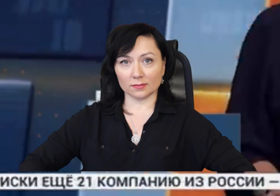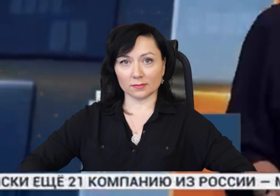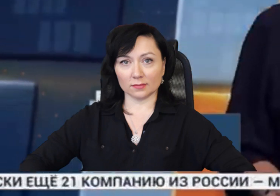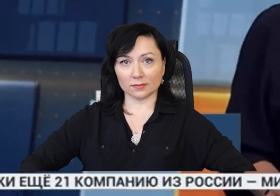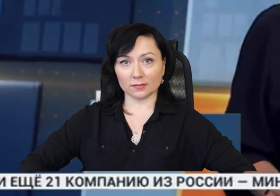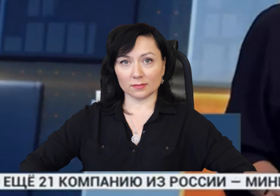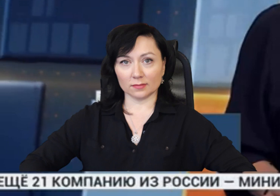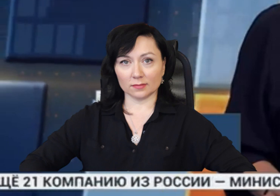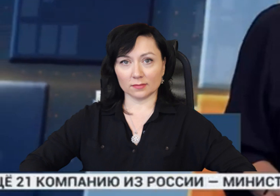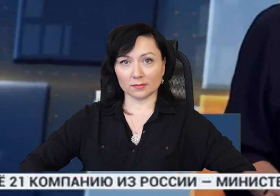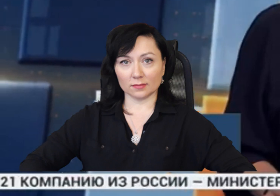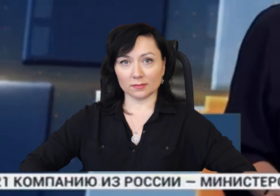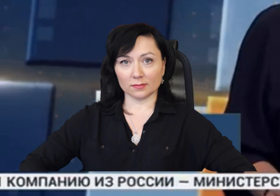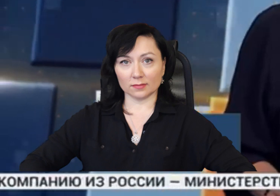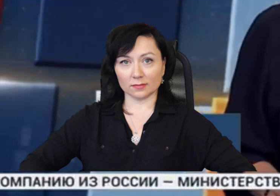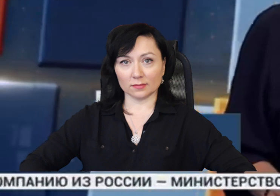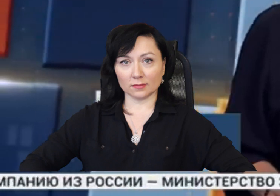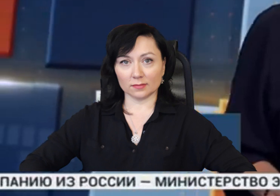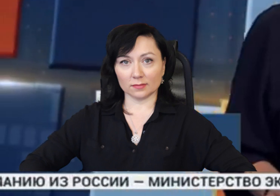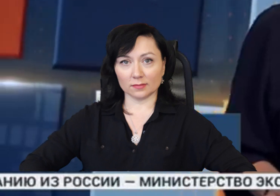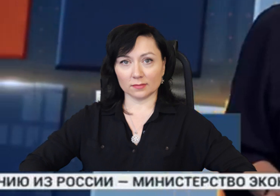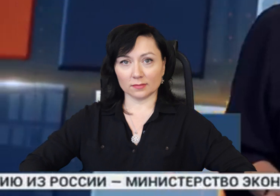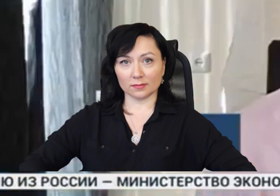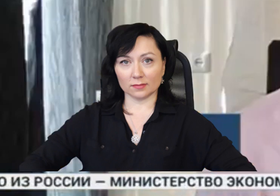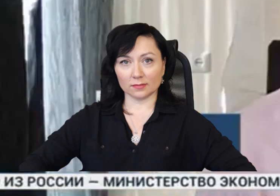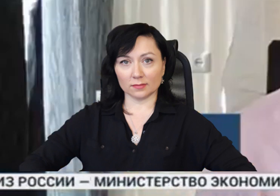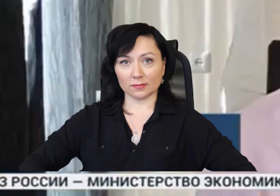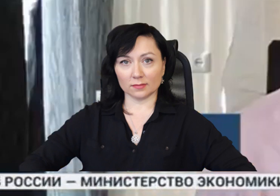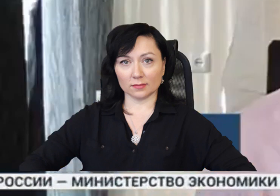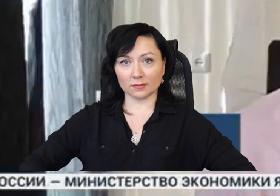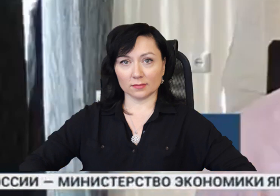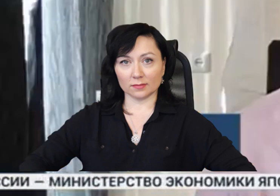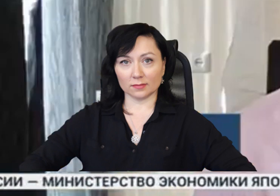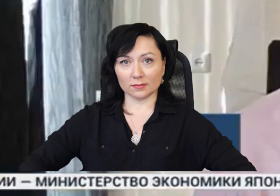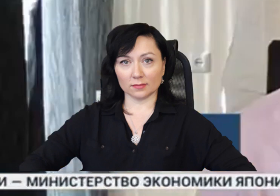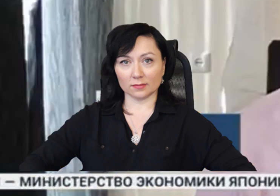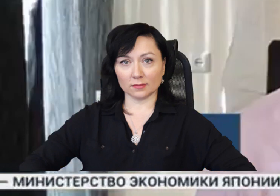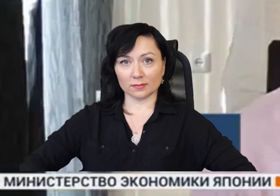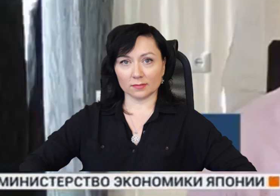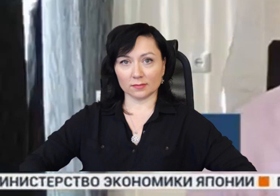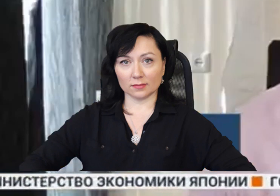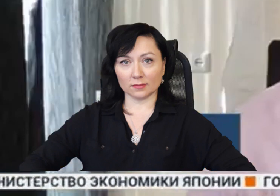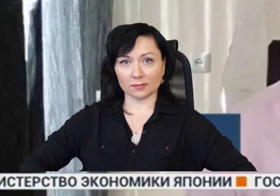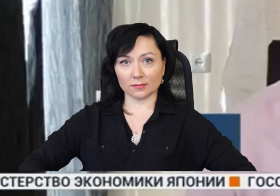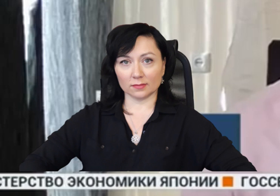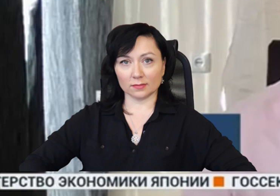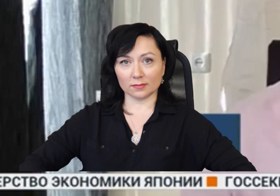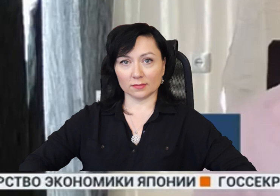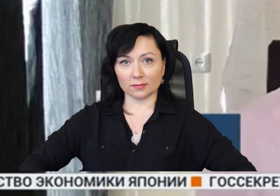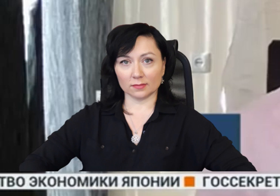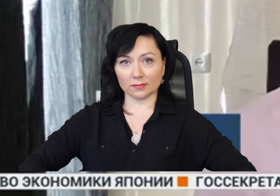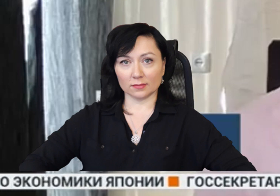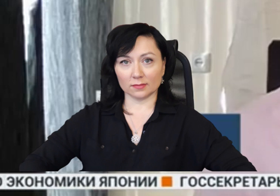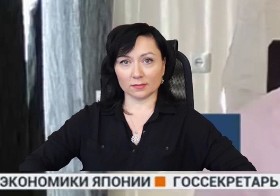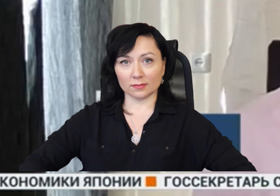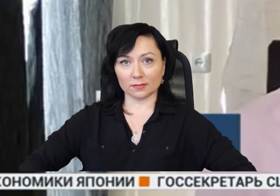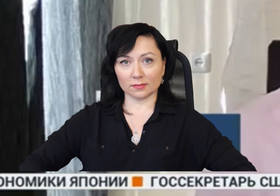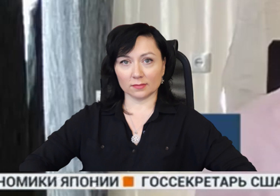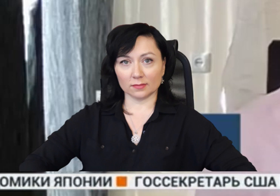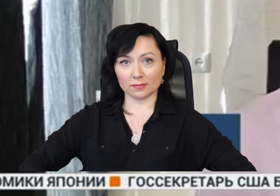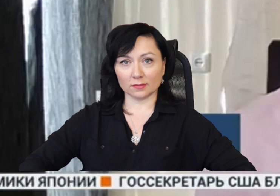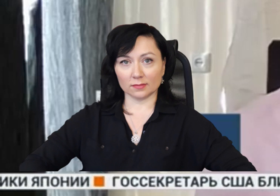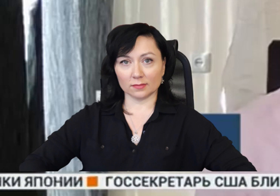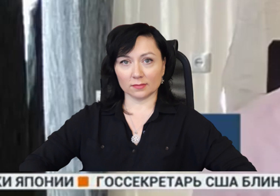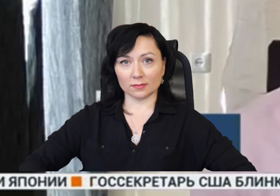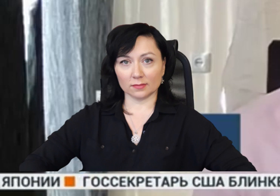пока единиц организованных туристов то с аннуляциями Дева обстоит гораздо сложнее они есть и их объемно